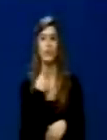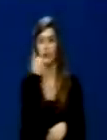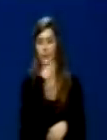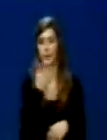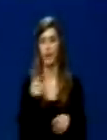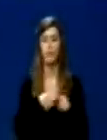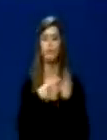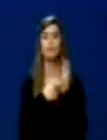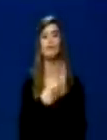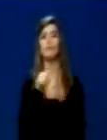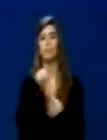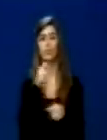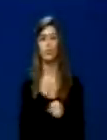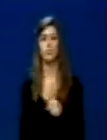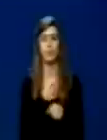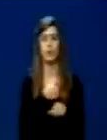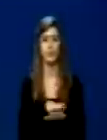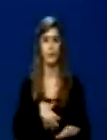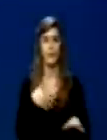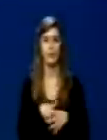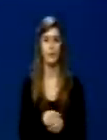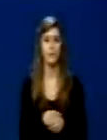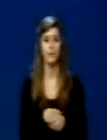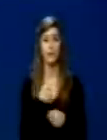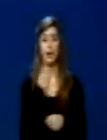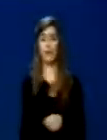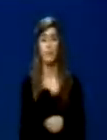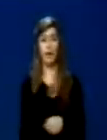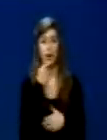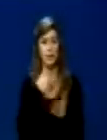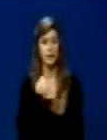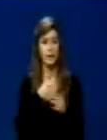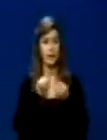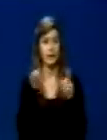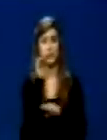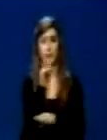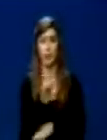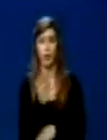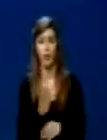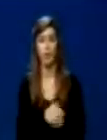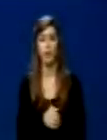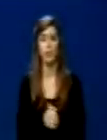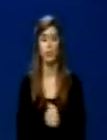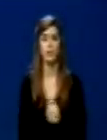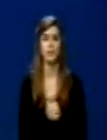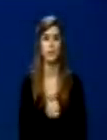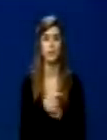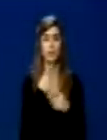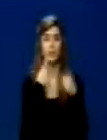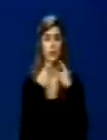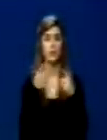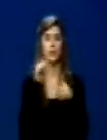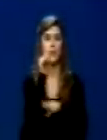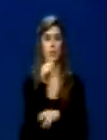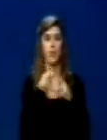ta informojnë kuvend. Sa i përket raportit financiar, u përmend tu, raporti i auditorit